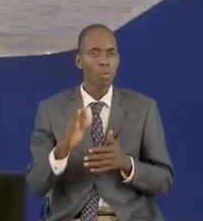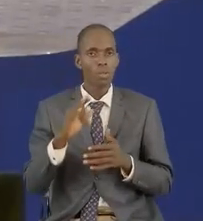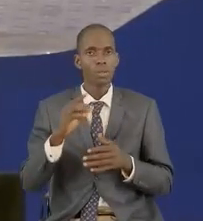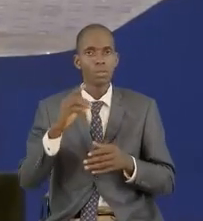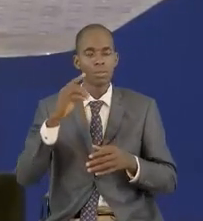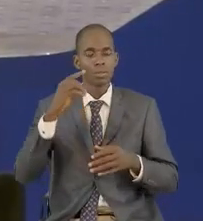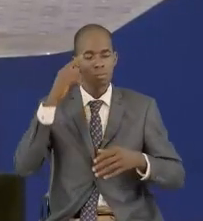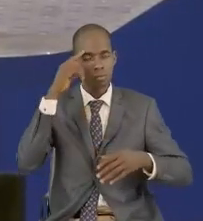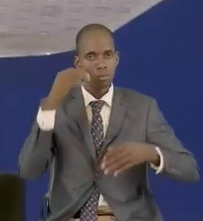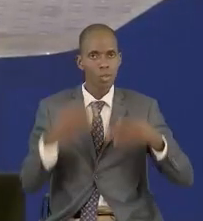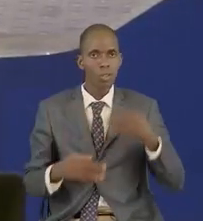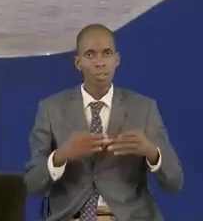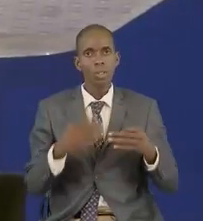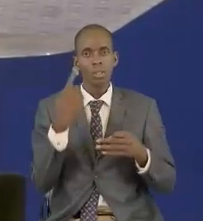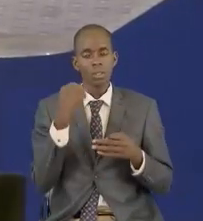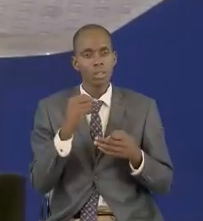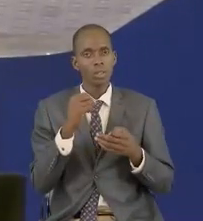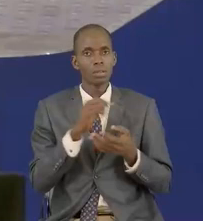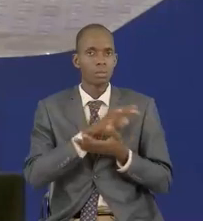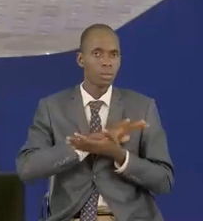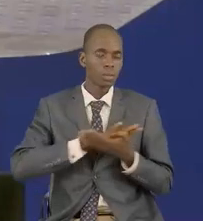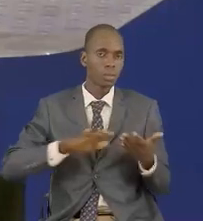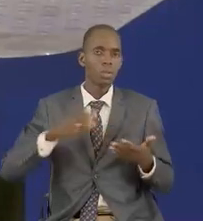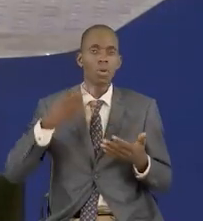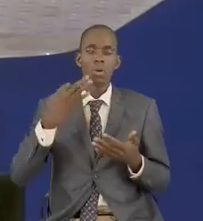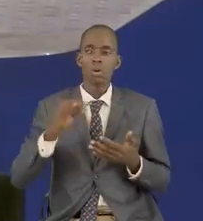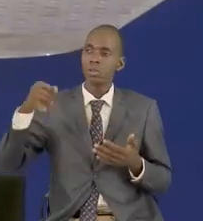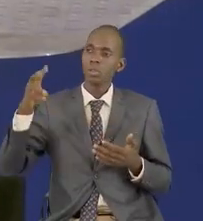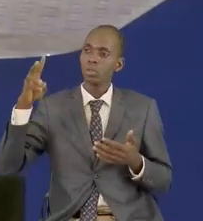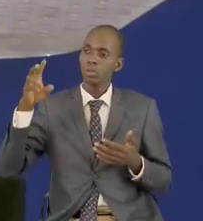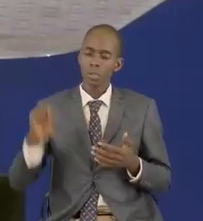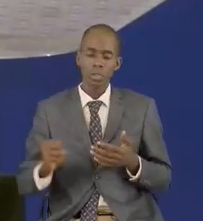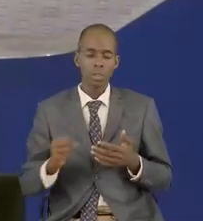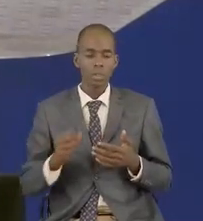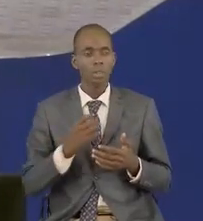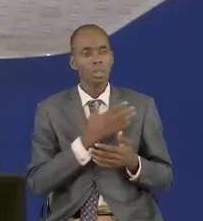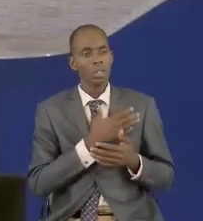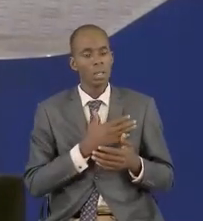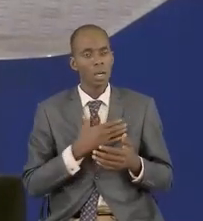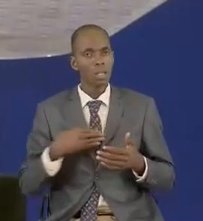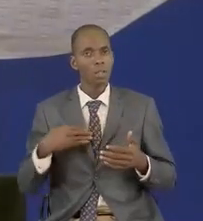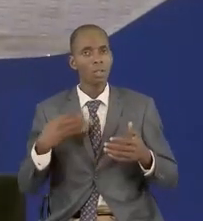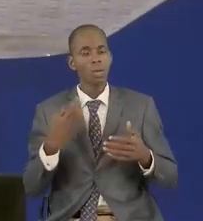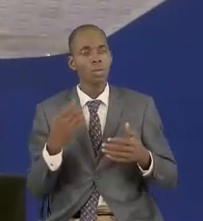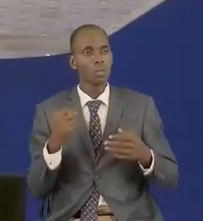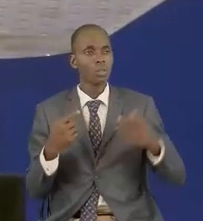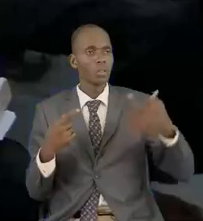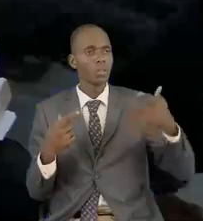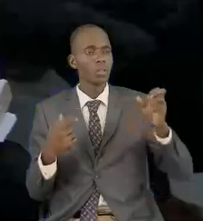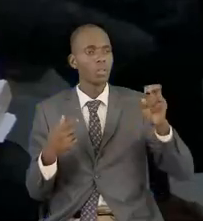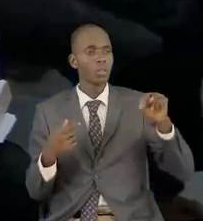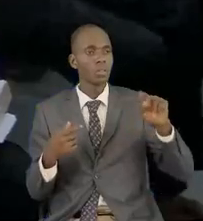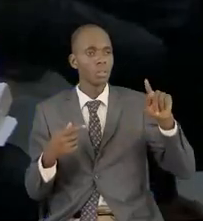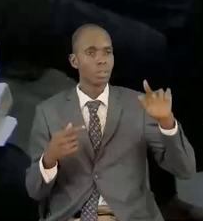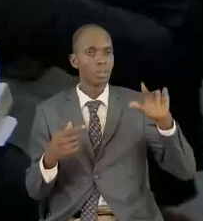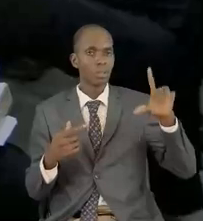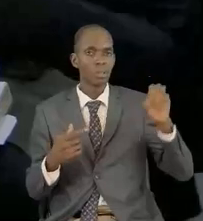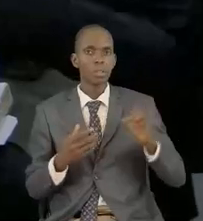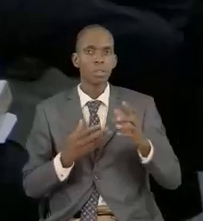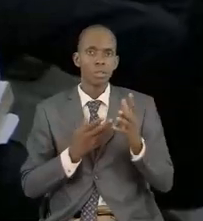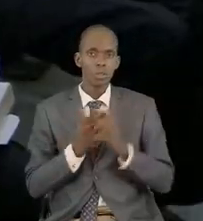circoncis c'est-à-dire les Juifs et par la foi les ainsi consistants les